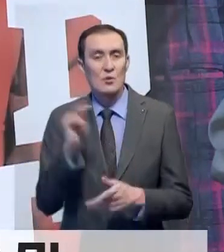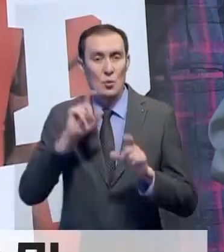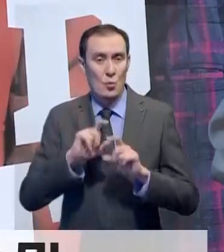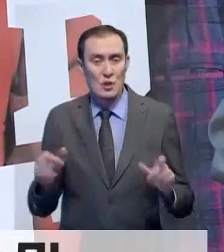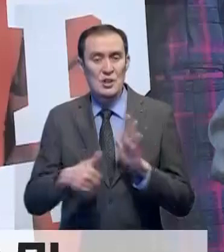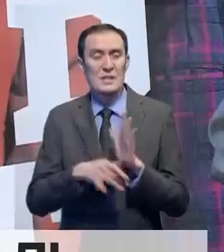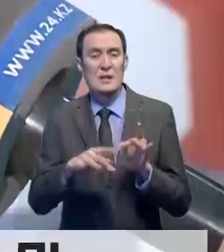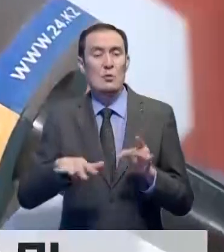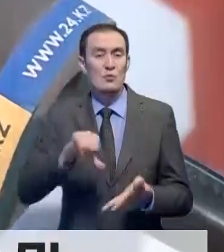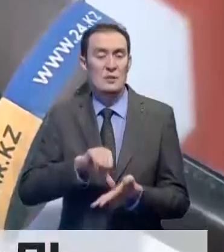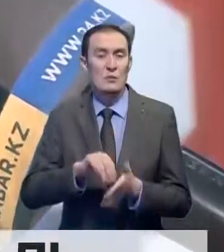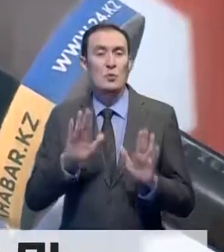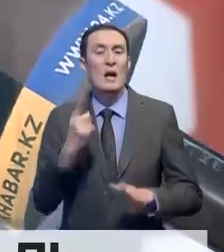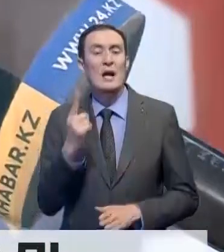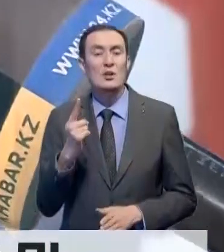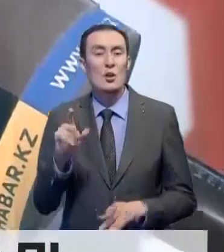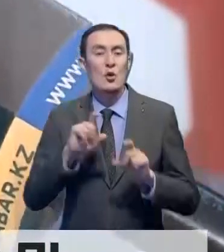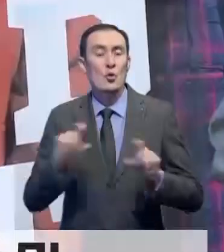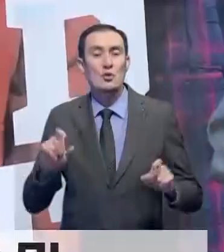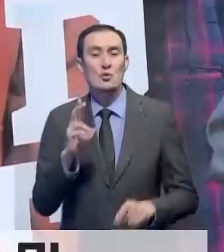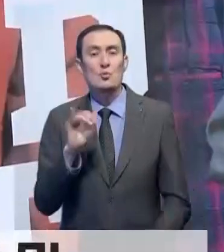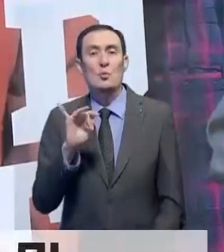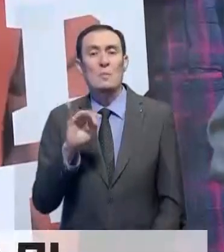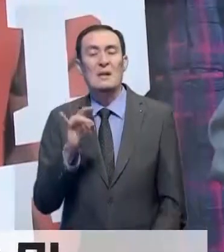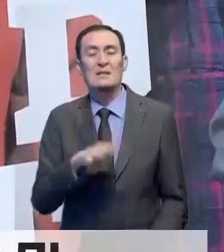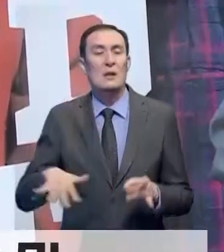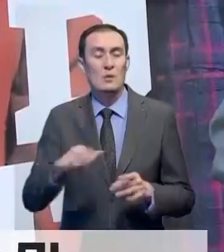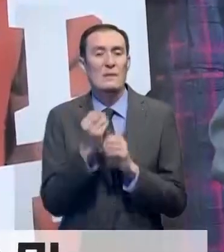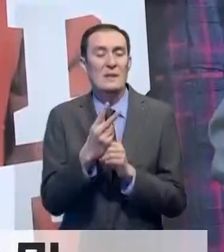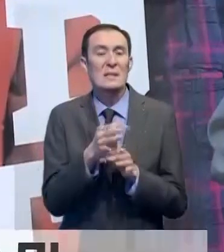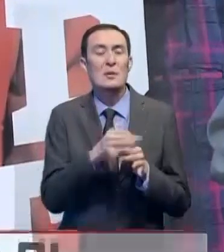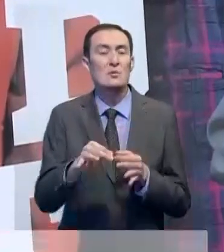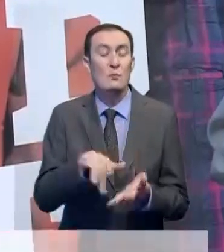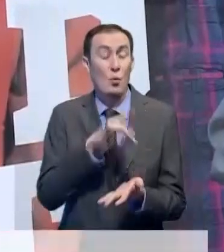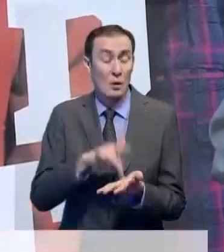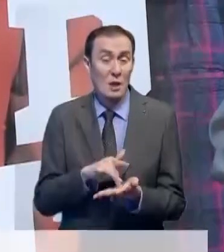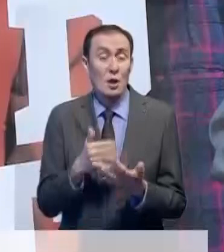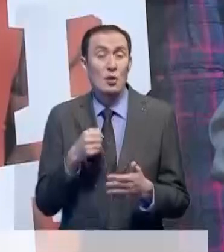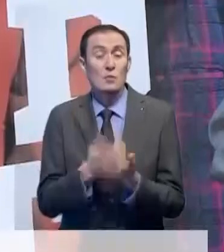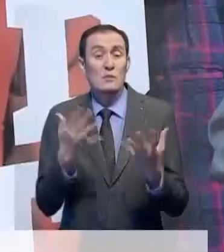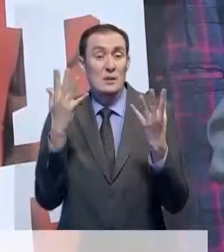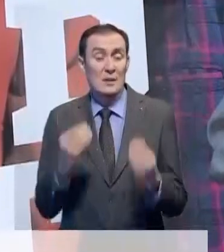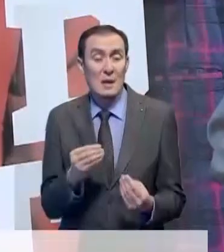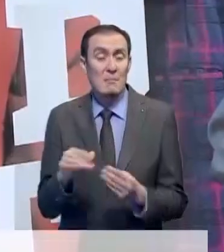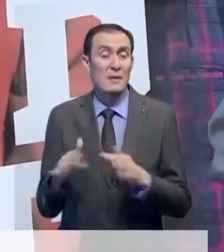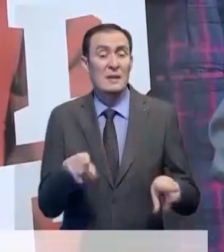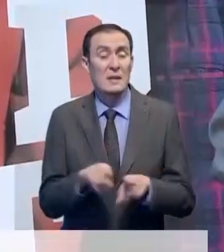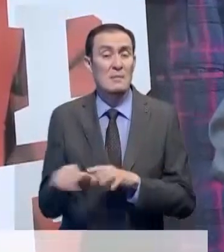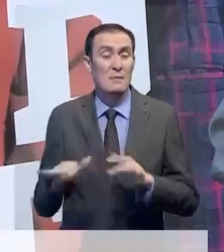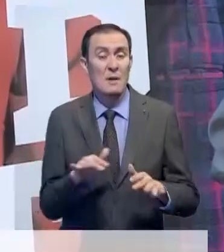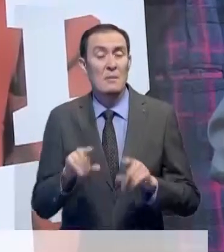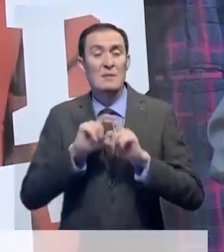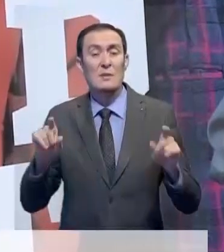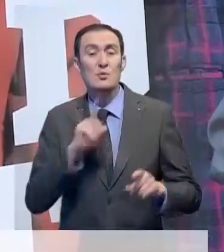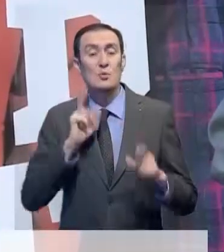6 районах принял участие только один колледж из Курмангазинского района, 12 из областного центра. До сегодняшнего дня проводились такие мероприятия под